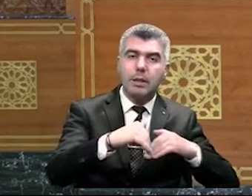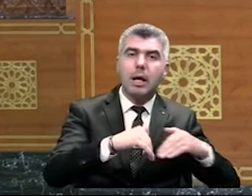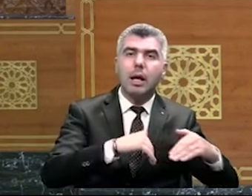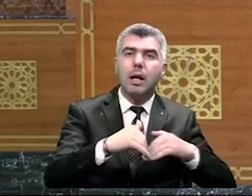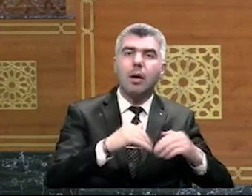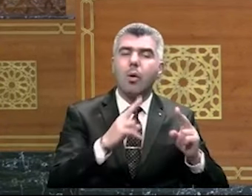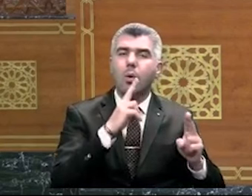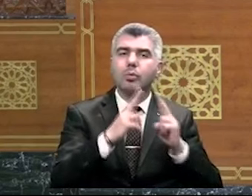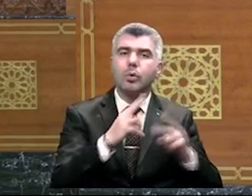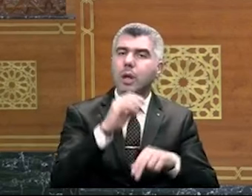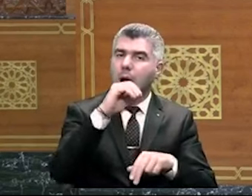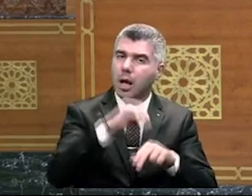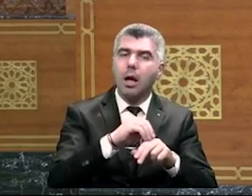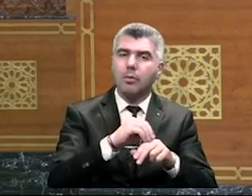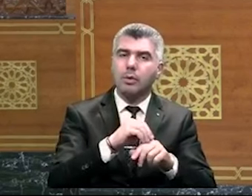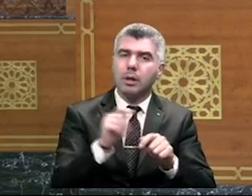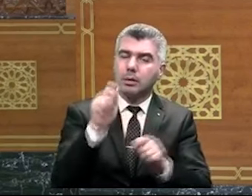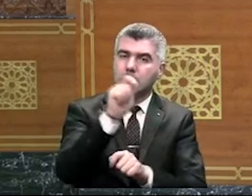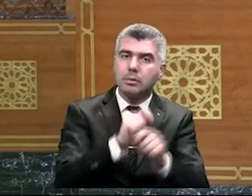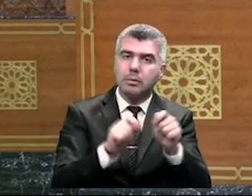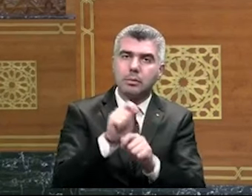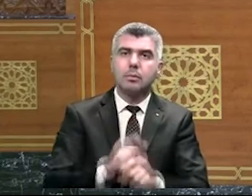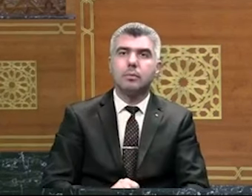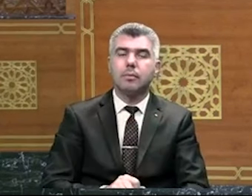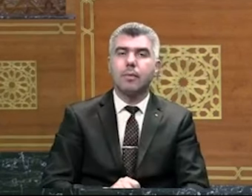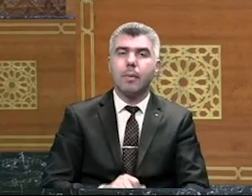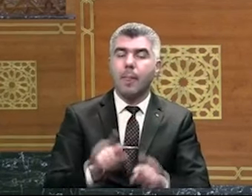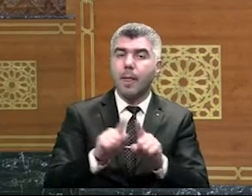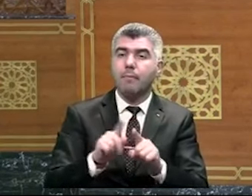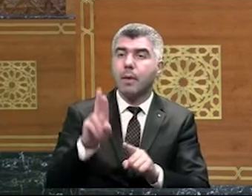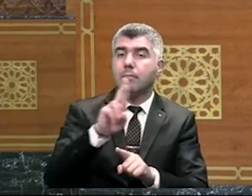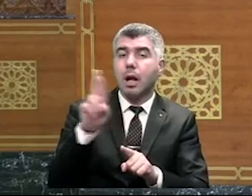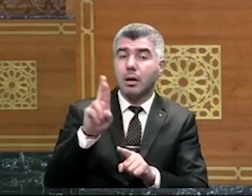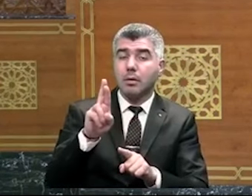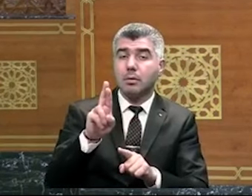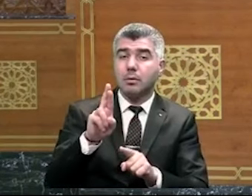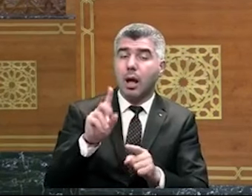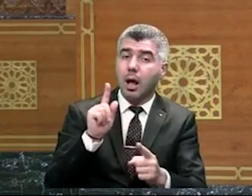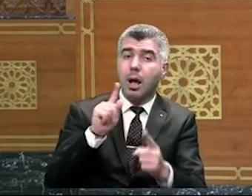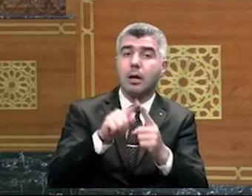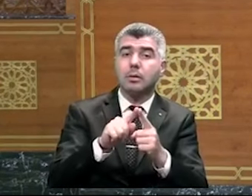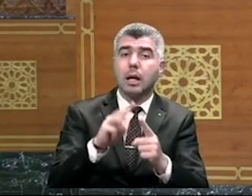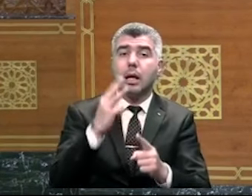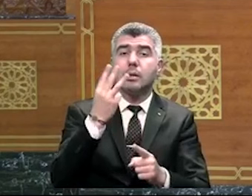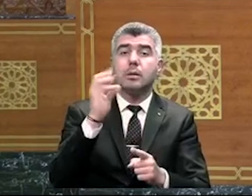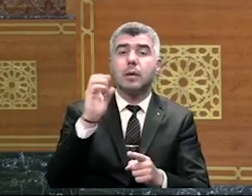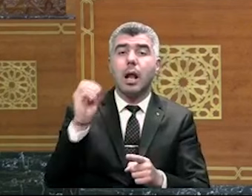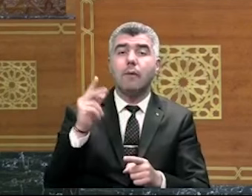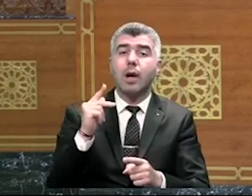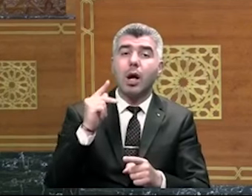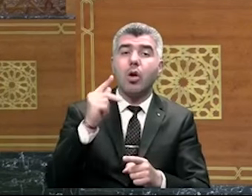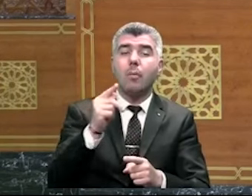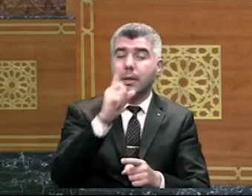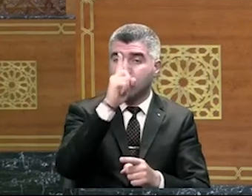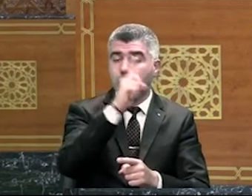لطرق سيار اخرى نحن بصدد دراستها بحكم ان جهه الملك وضع كهدف ان نصله الى 3000 ك ان شاء الله